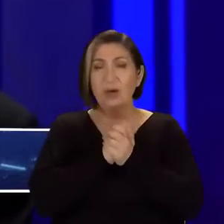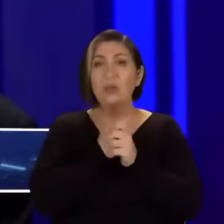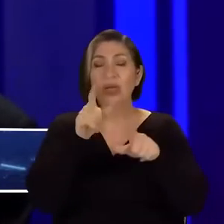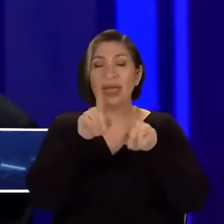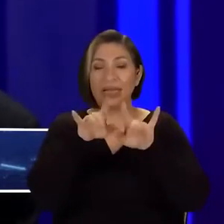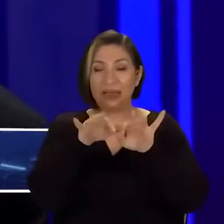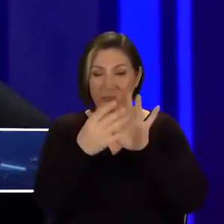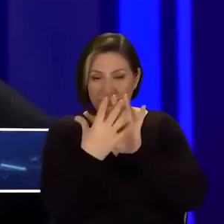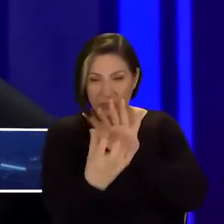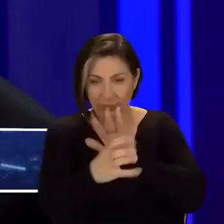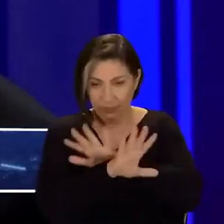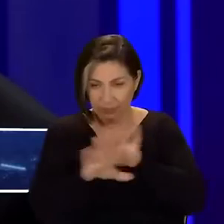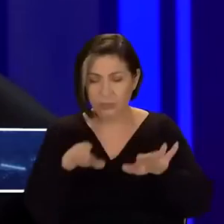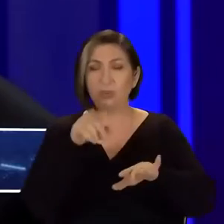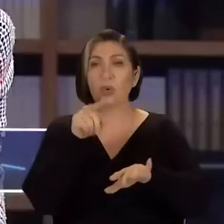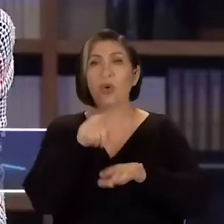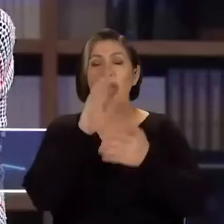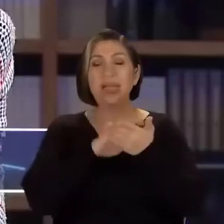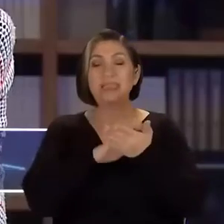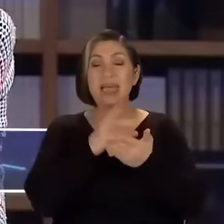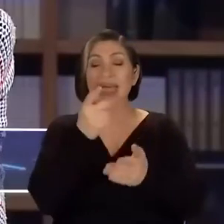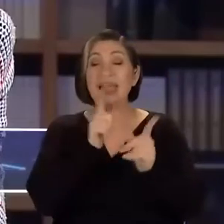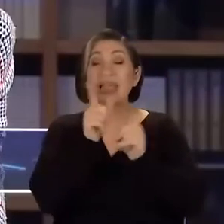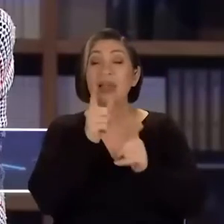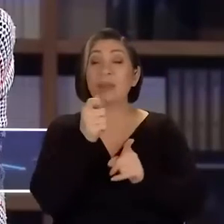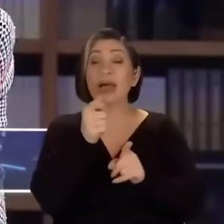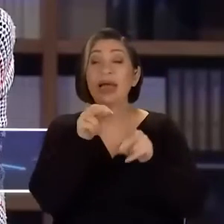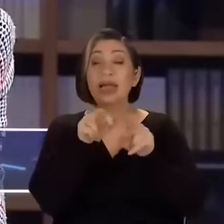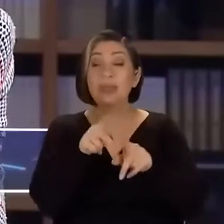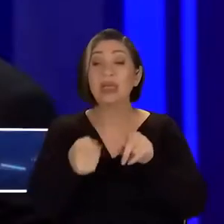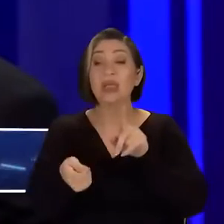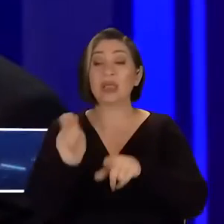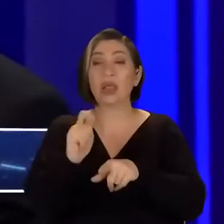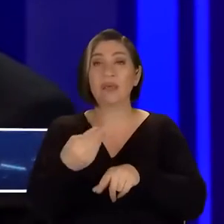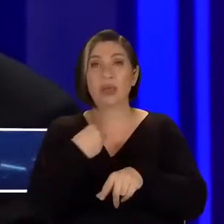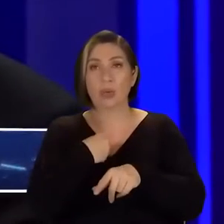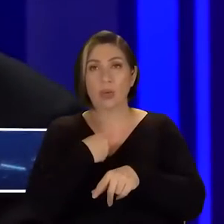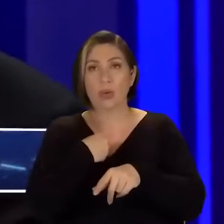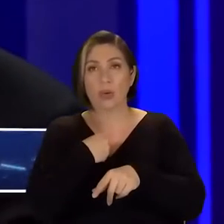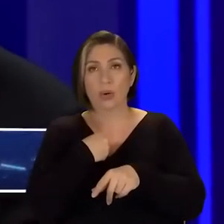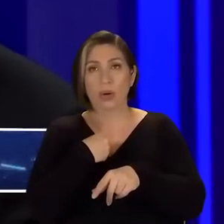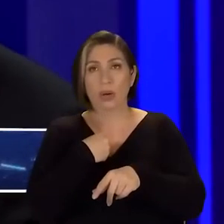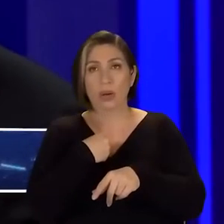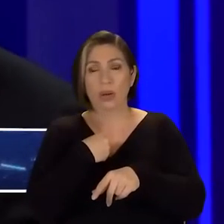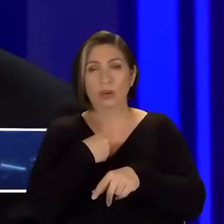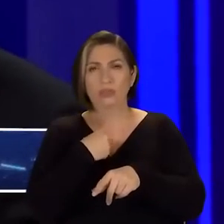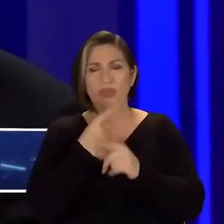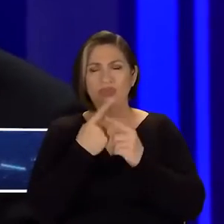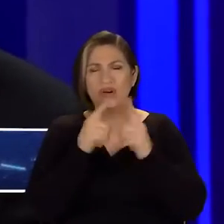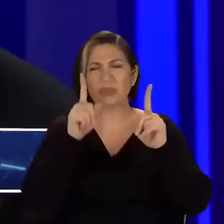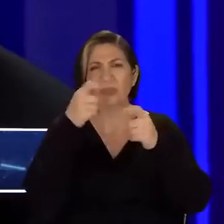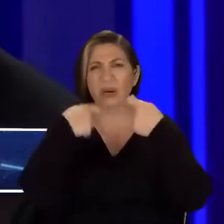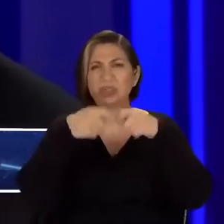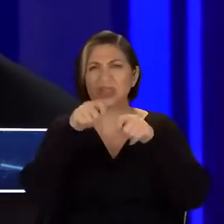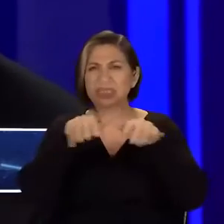yazılıma tanımlıyorsunuz, o elinizdeki kripto para kadar o da size kredi tanımlıyor. Yani primitif bir bankacılık sistemi